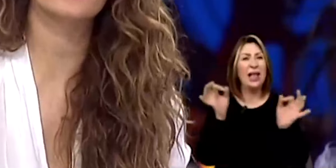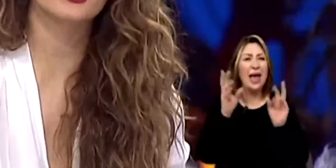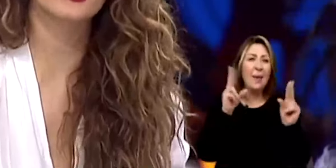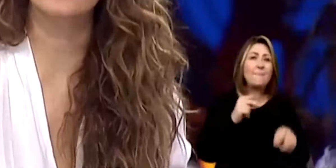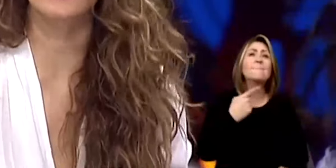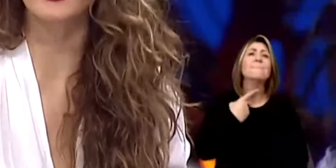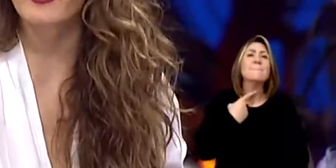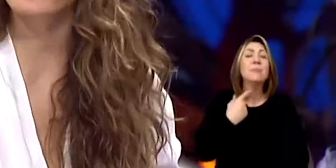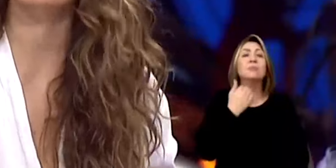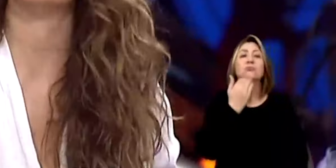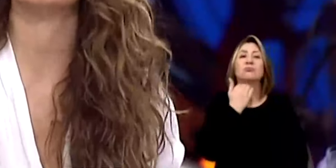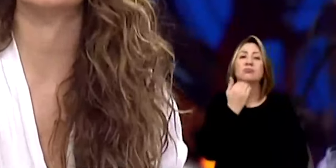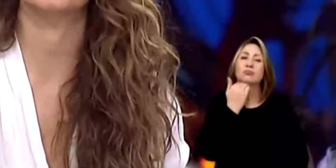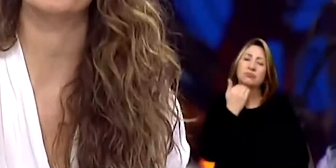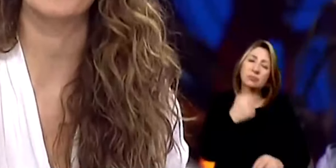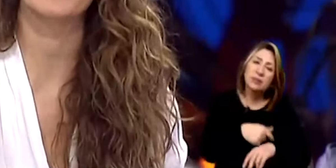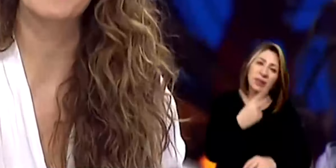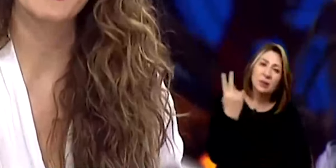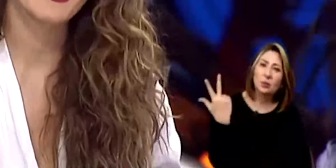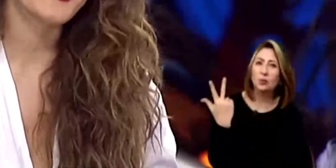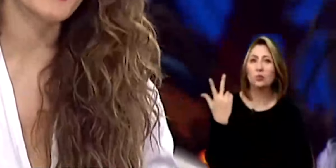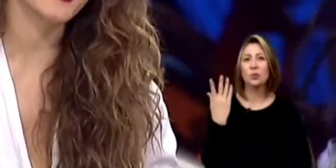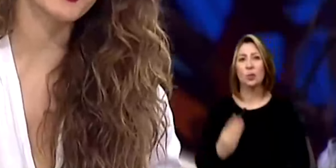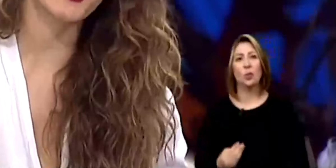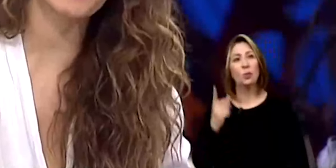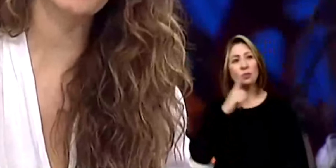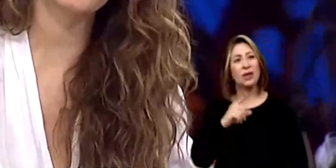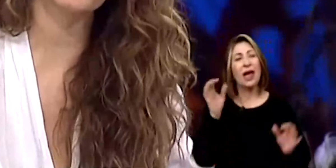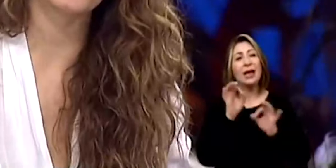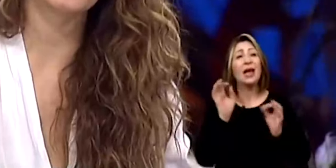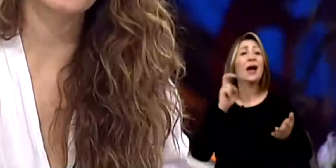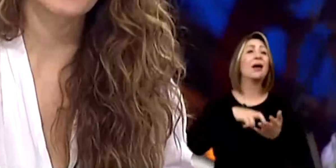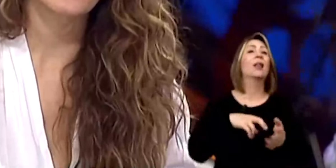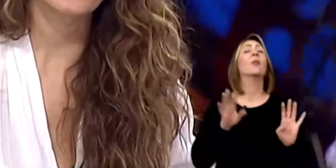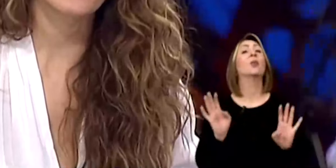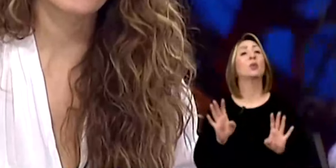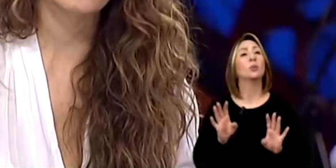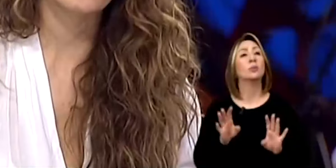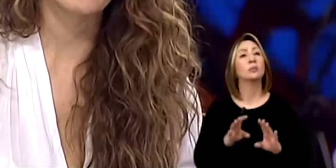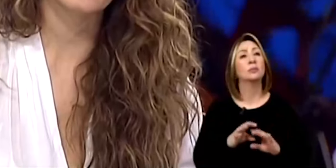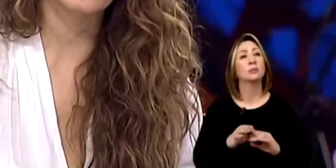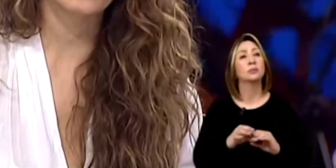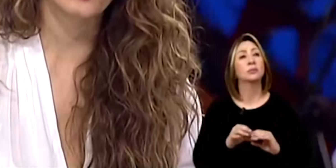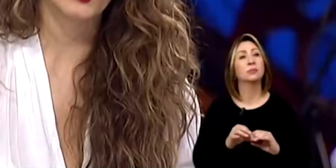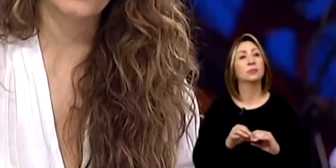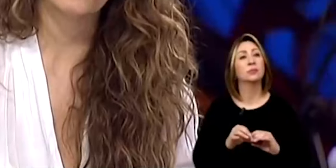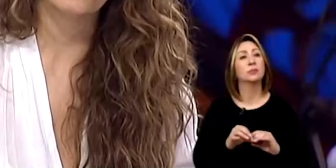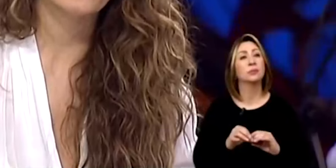yatmaya çalışırsam da hep geç yatıyorum maalesef. Bu yüzden de çok erken kalkamıyorum.